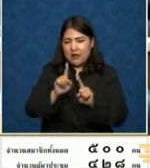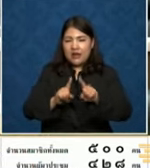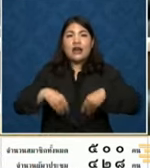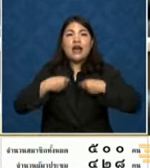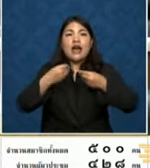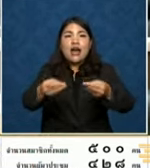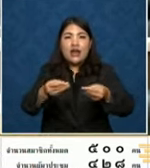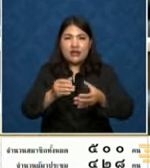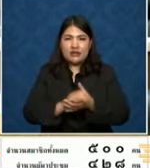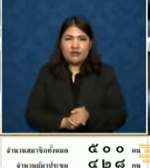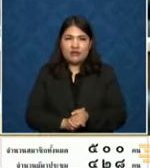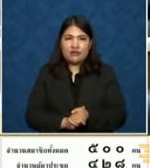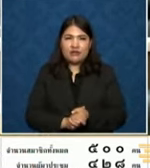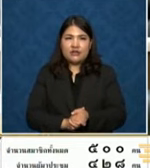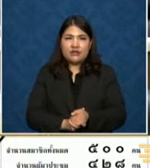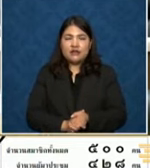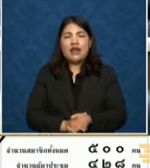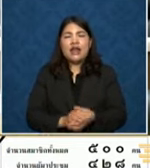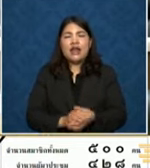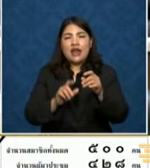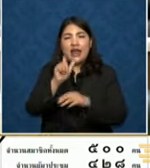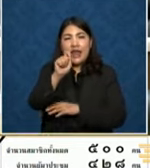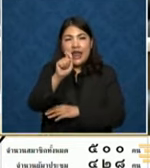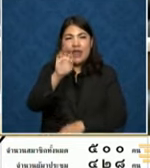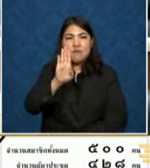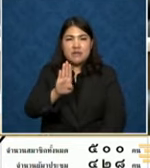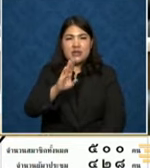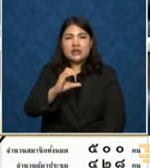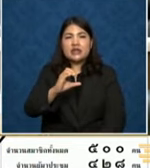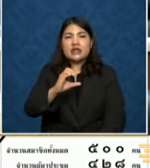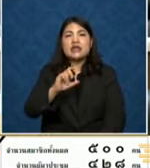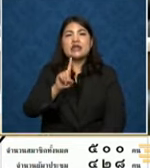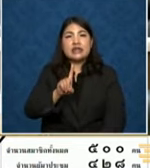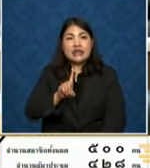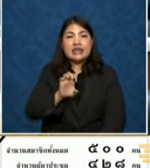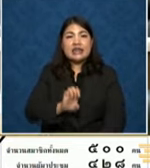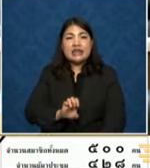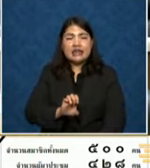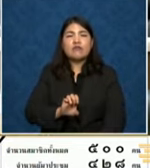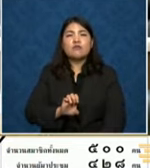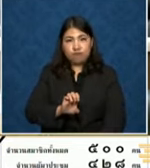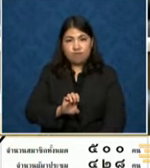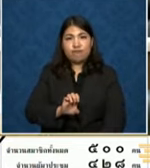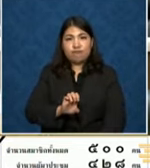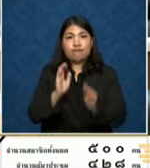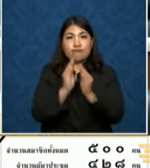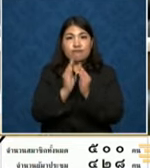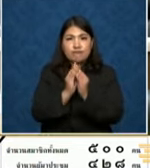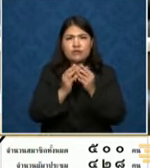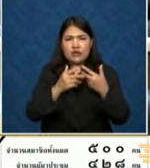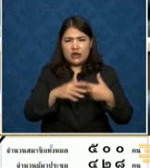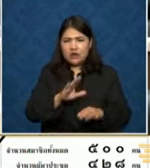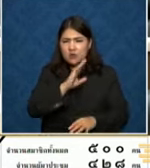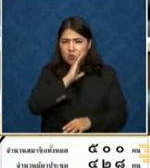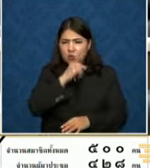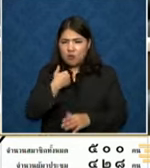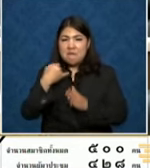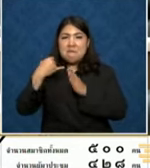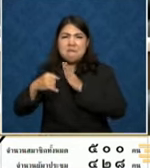บครับเป็น A B C D E และมีติดรอด้